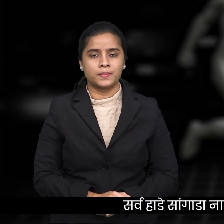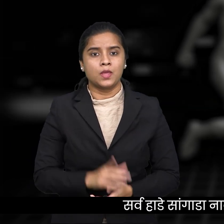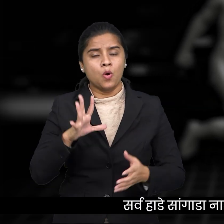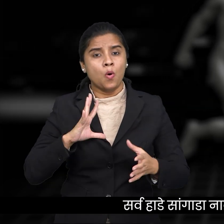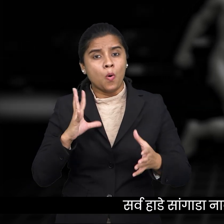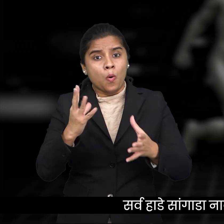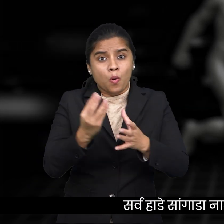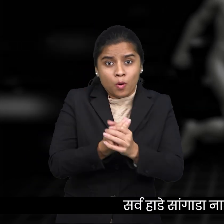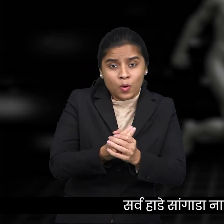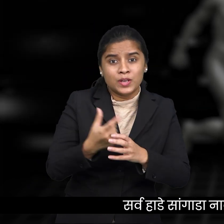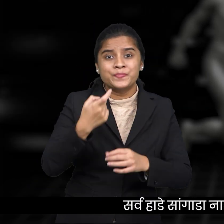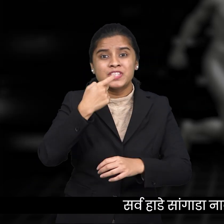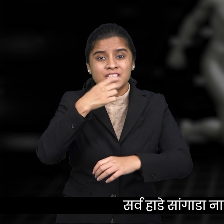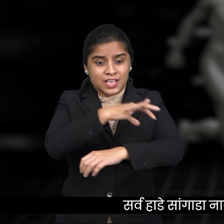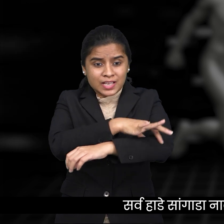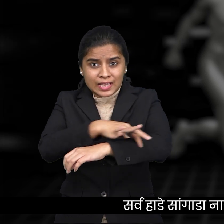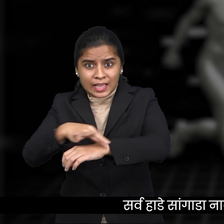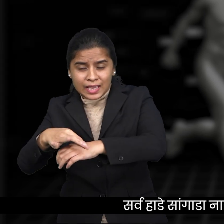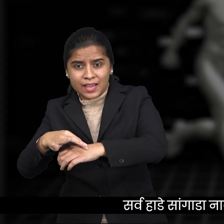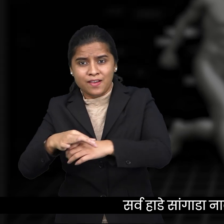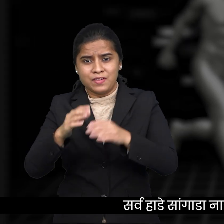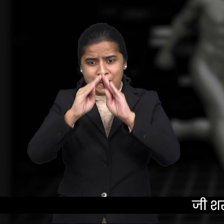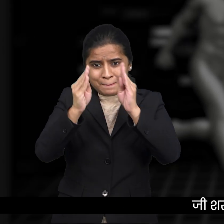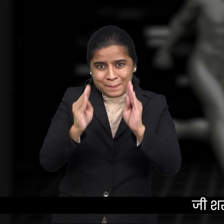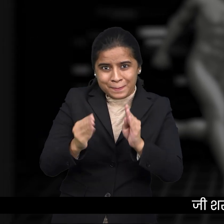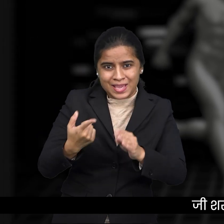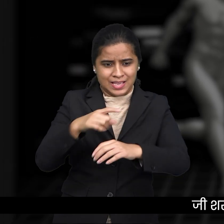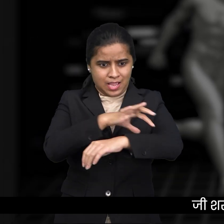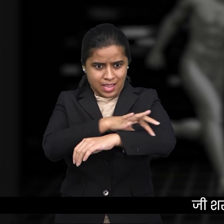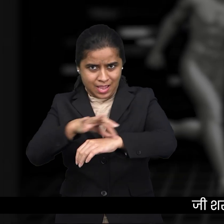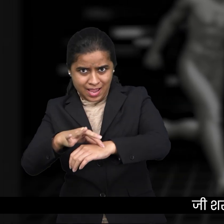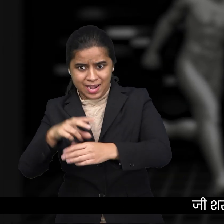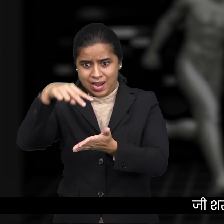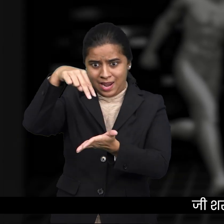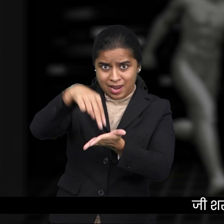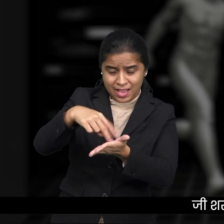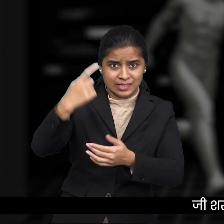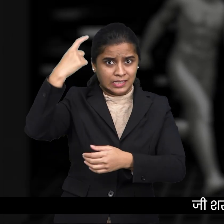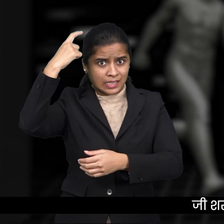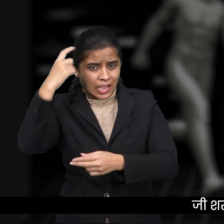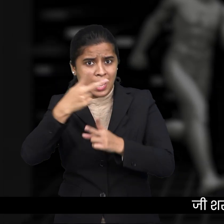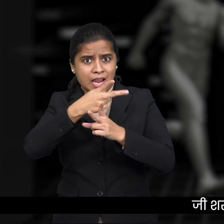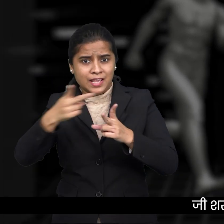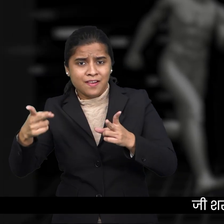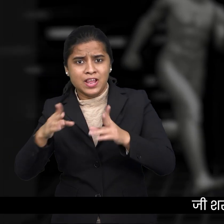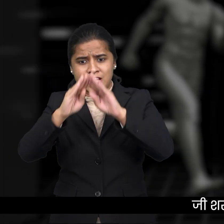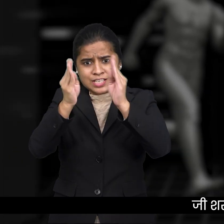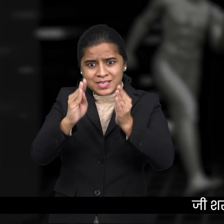एकत्रितपणे सर्व हाडे सांगाडा नावाची एक चौकट तयार करतात, जी शरीराला आकार देते.